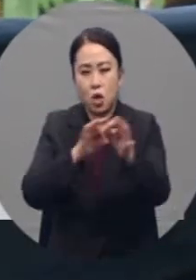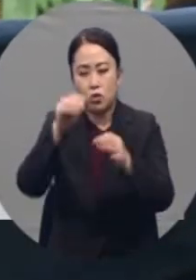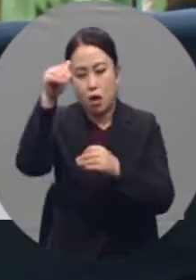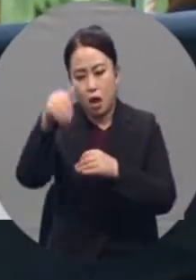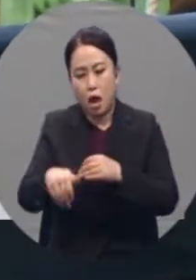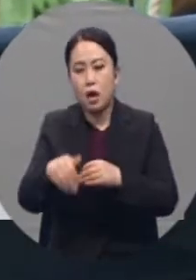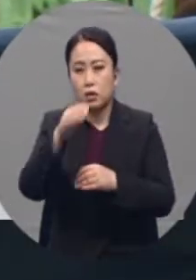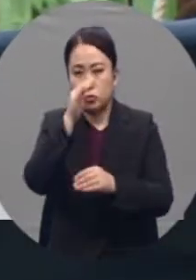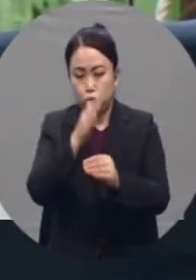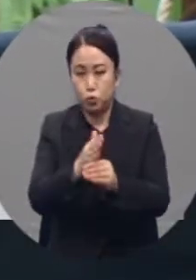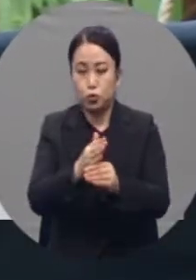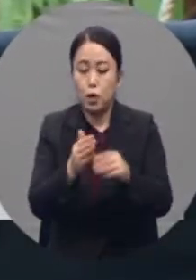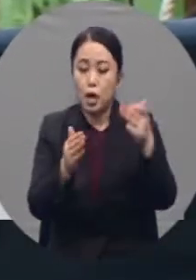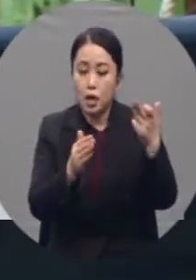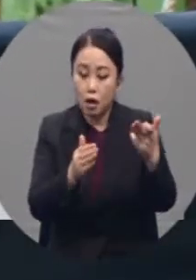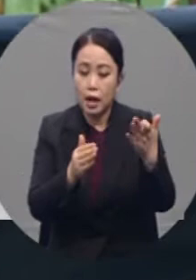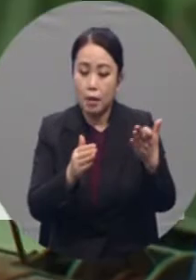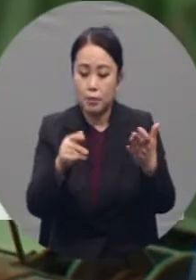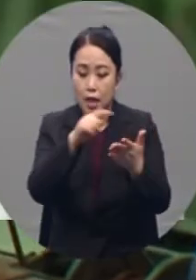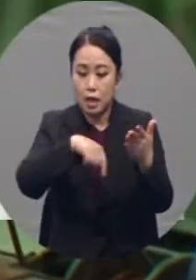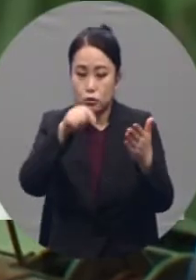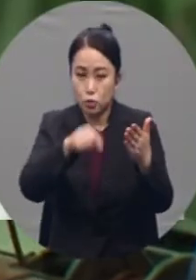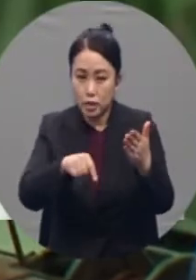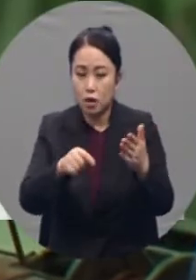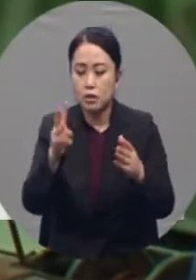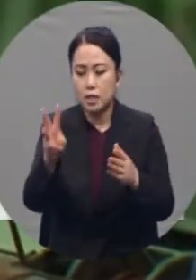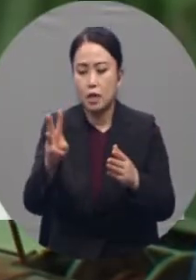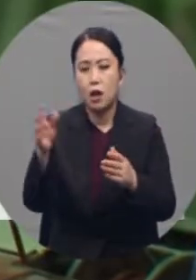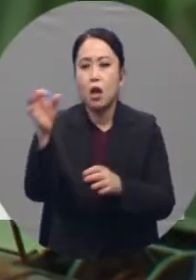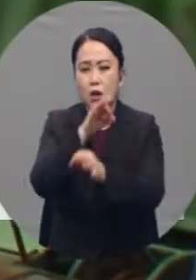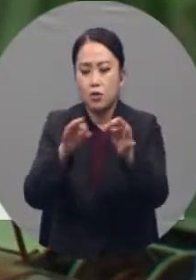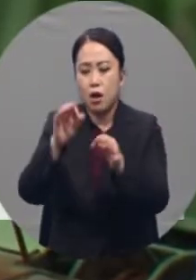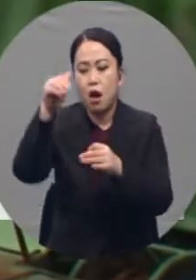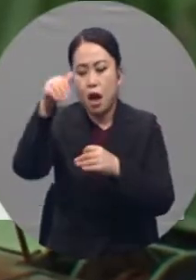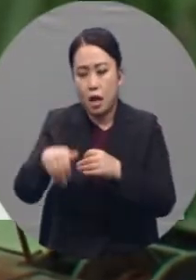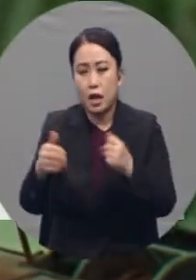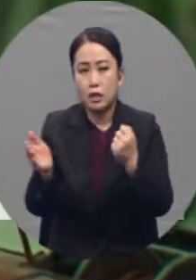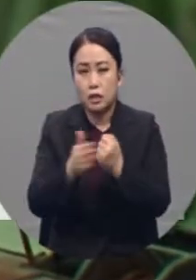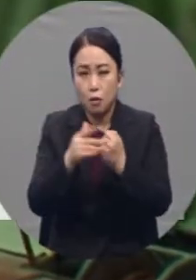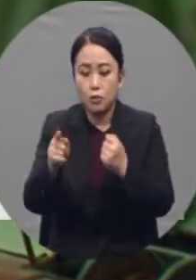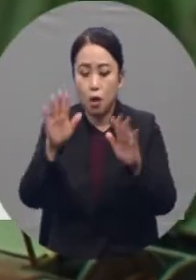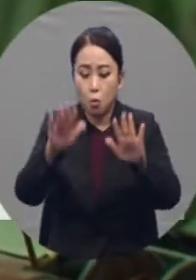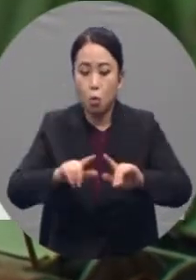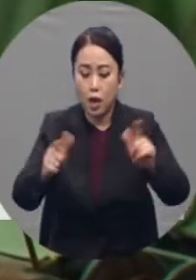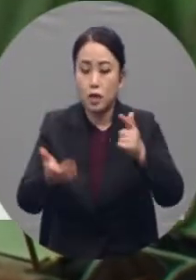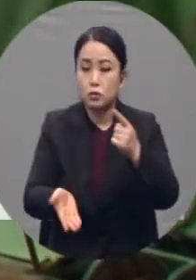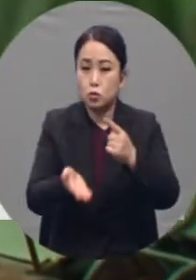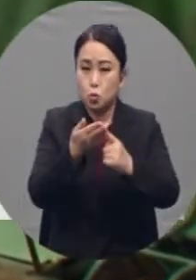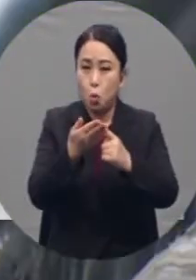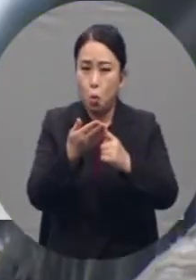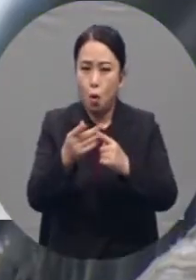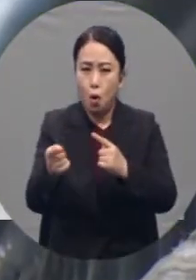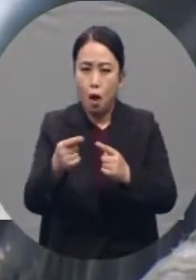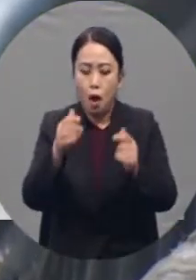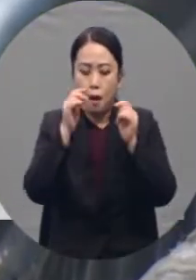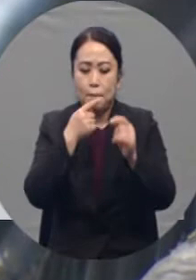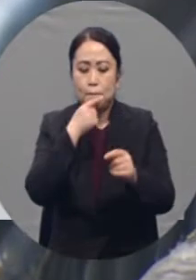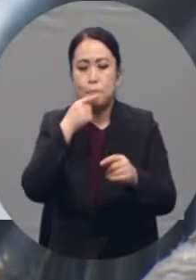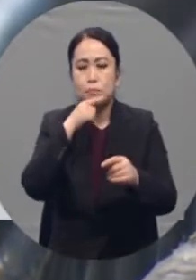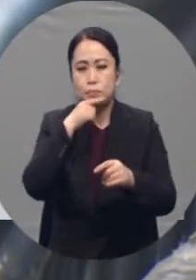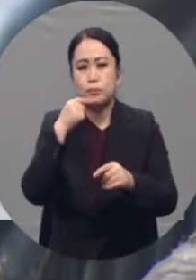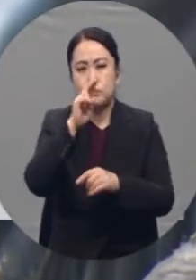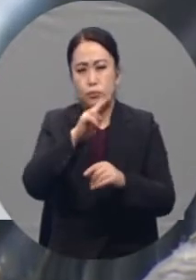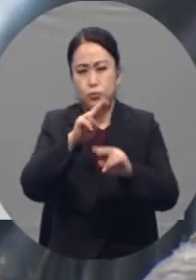수협에 따르면 19개 소속 선단 중 3곳이 경영 악화로 올해 초 법정 관리에 들어갔고 일부 선단은